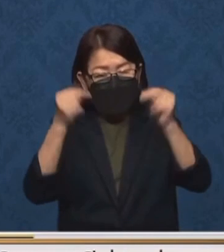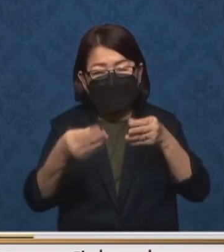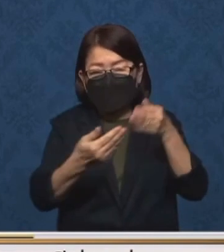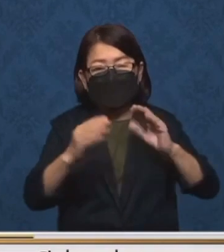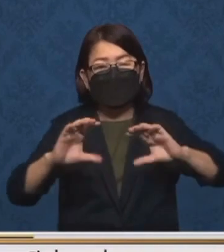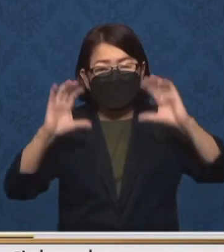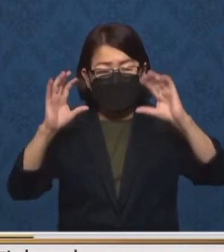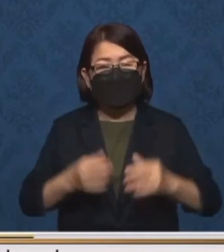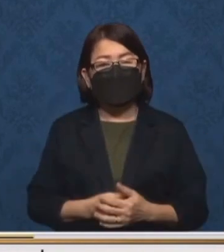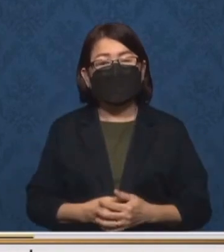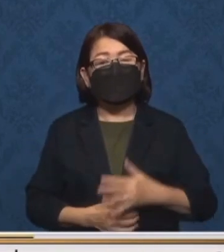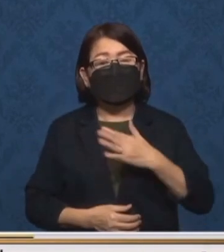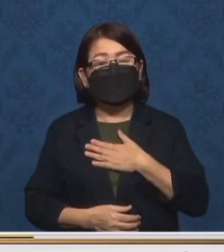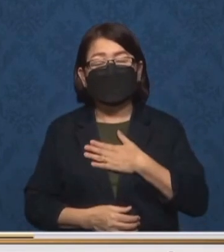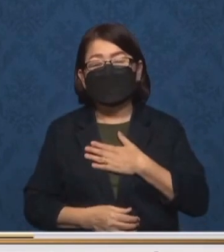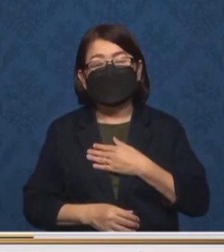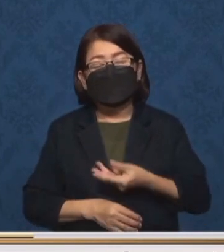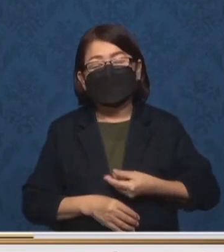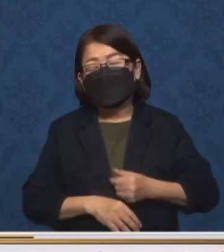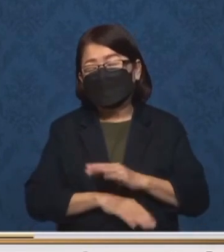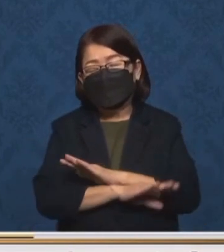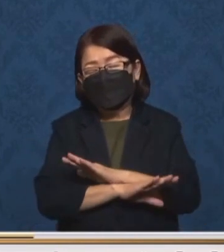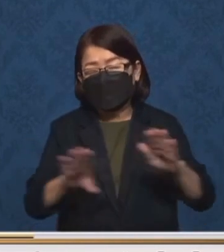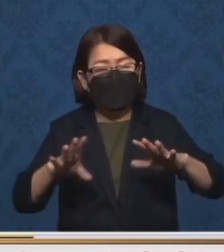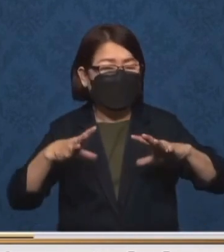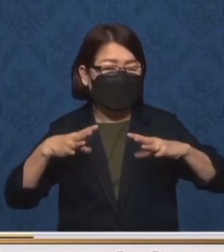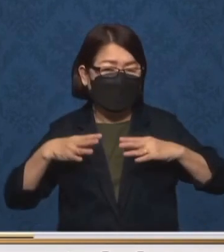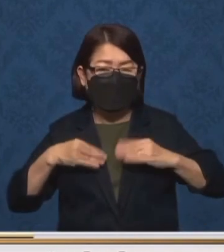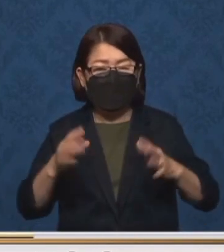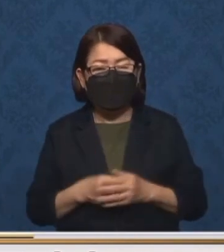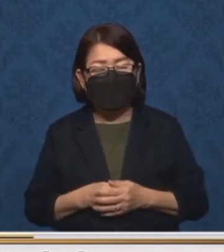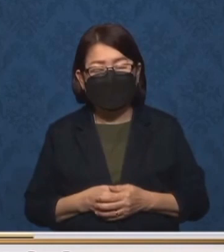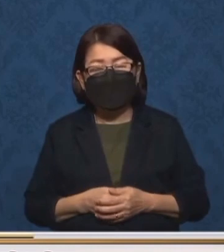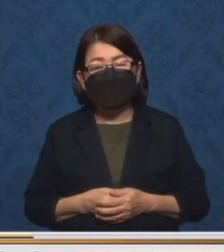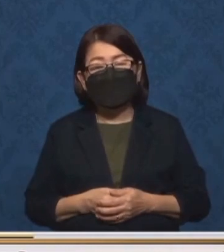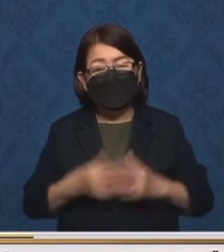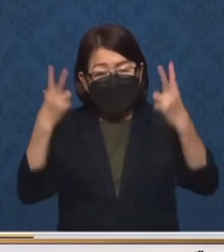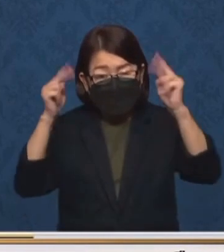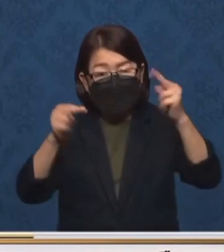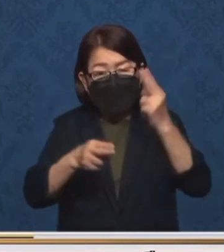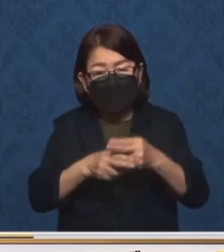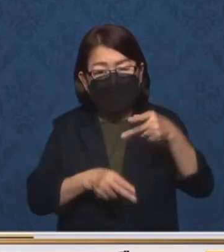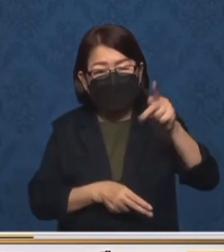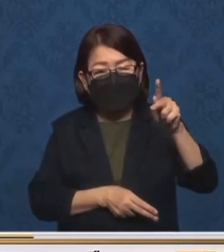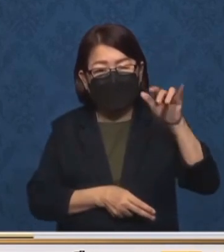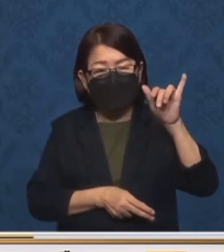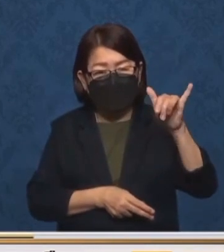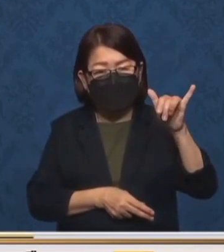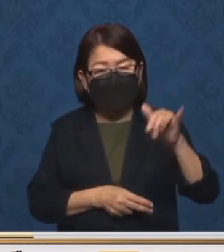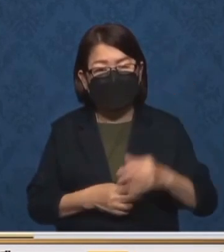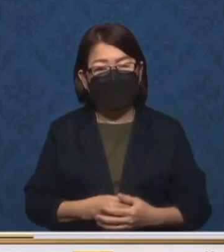ดันั้ครับผมจึงไมอจไวางใจในรมุตีที่ชื่อว่าผลเอกประยุทจโอชา